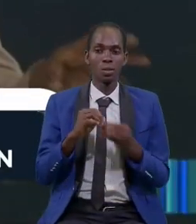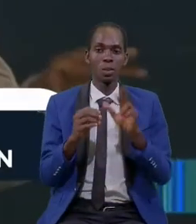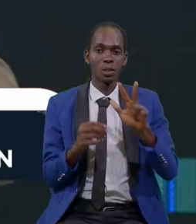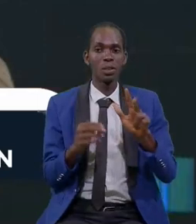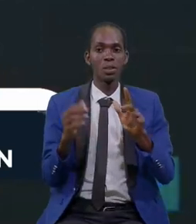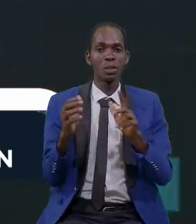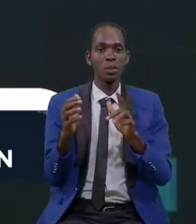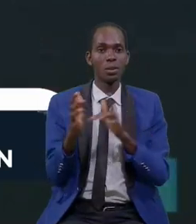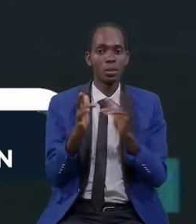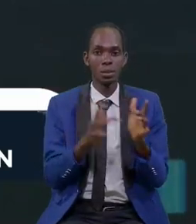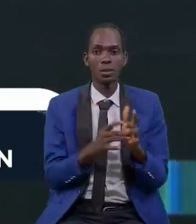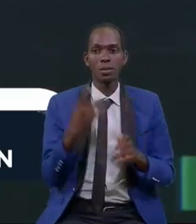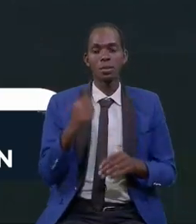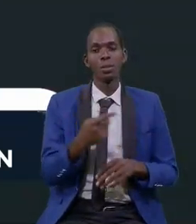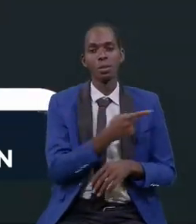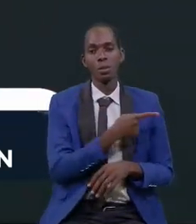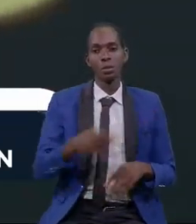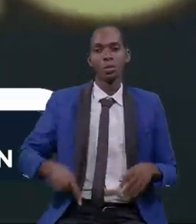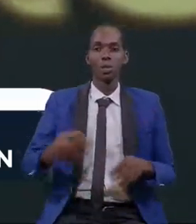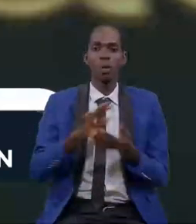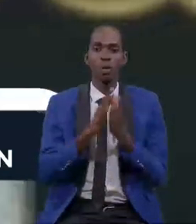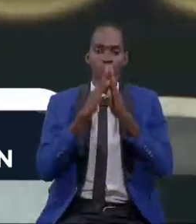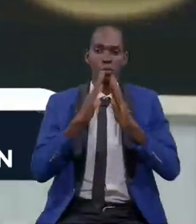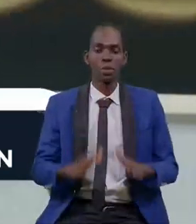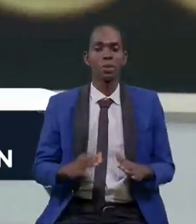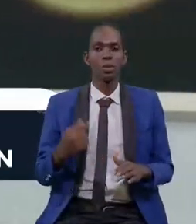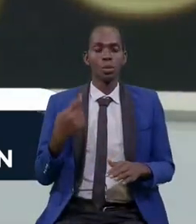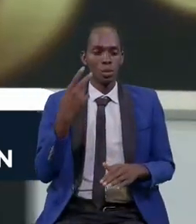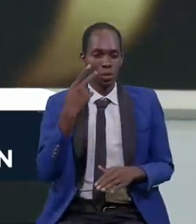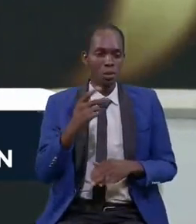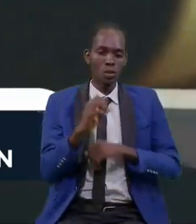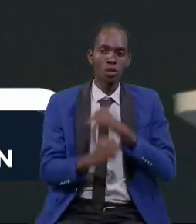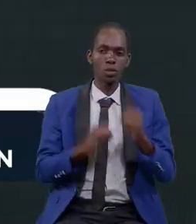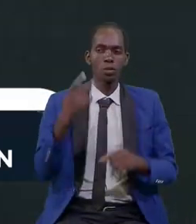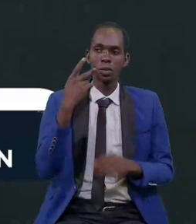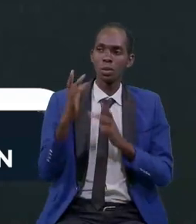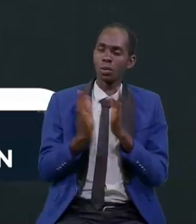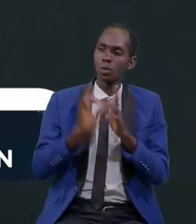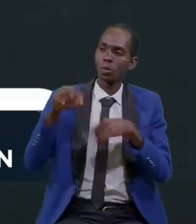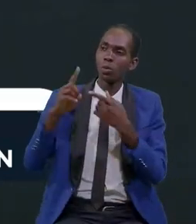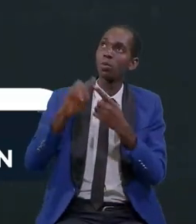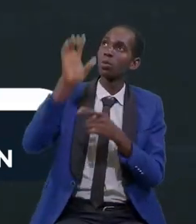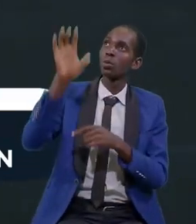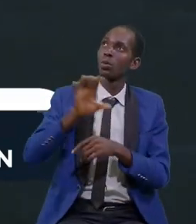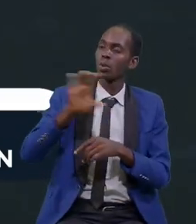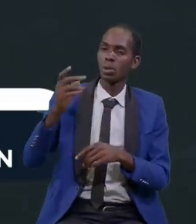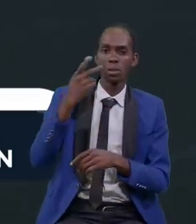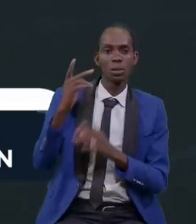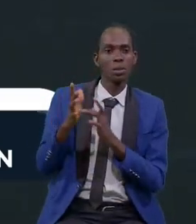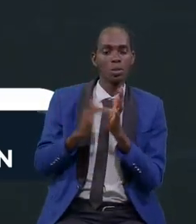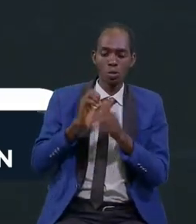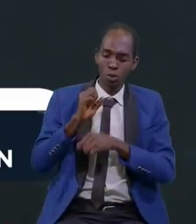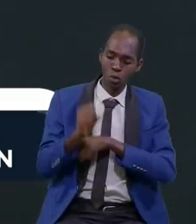vu souffrant, nous l'avons vu souffrant. Il est allé à la croix, nous l'avons vu. Jésus, le prince de paix,